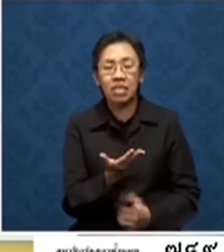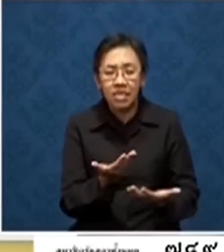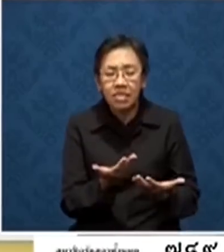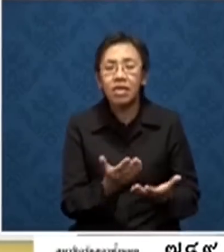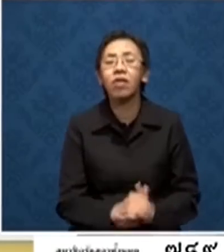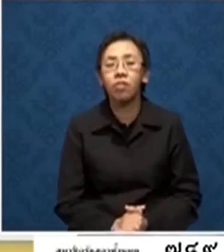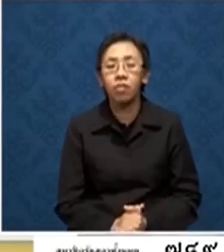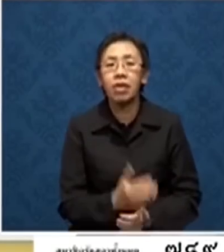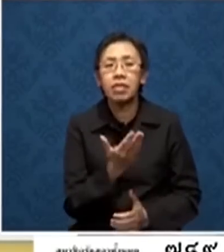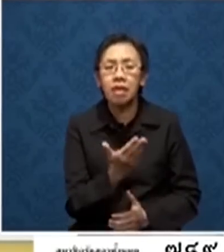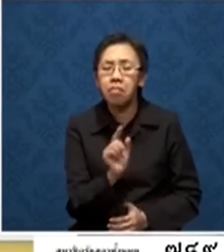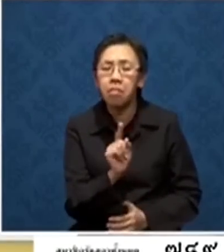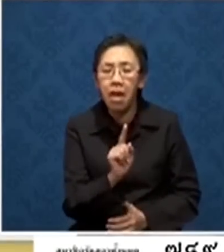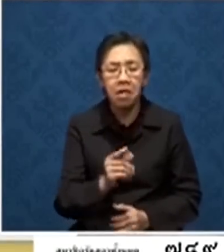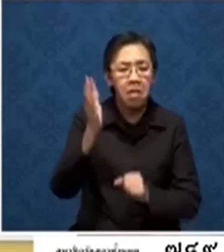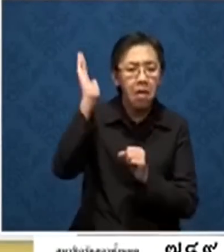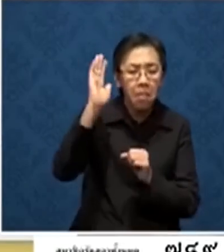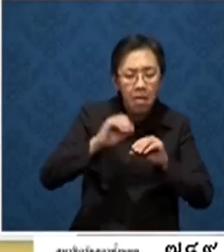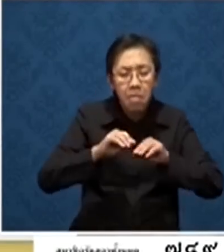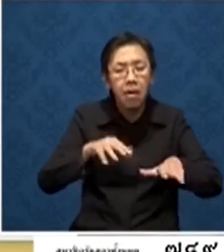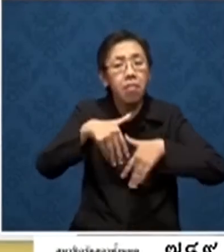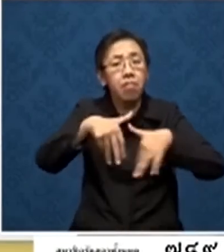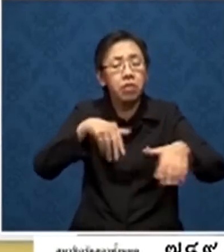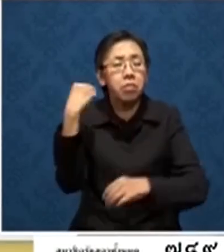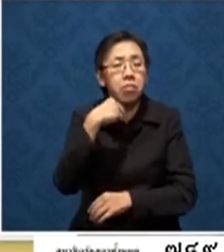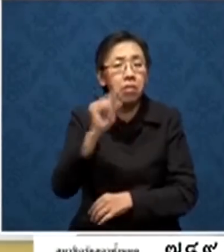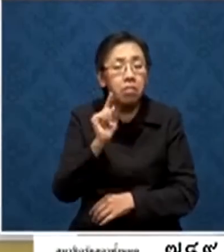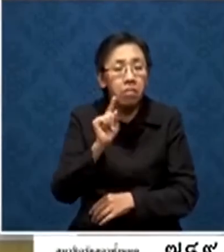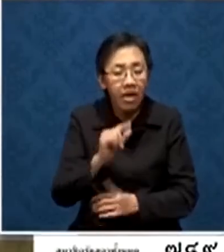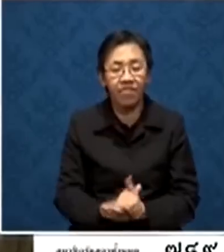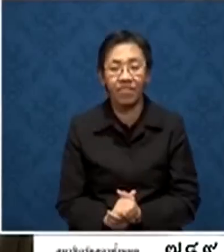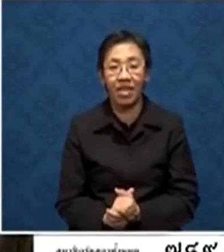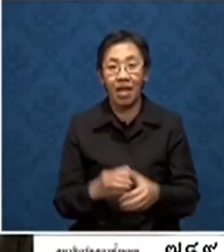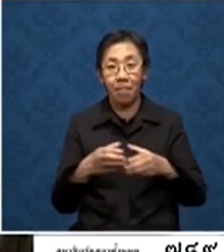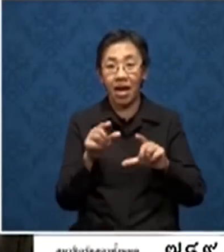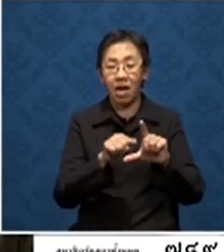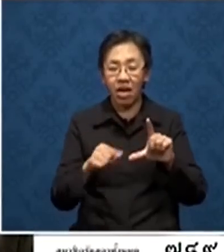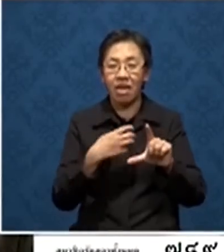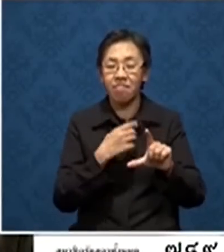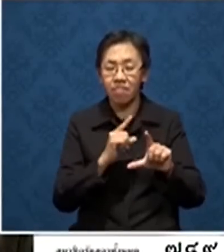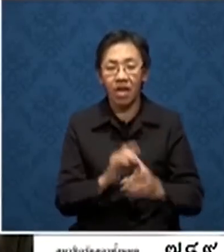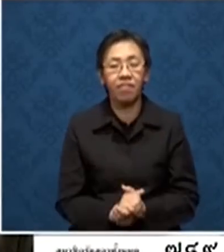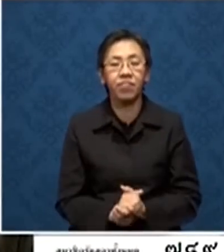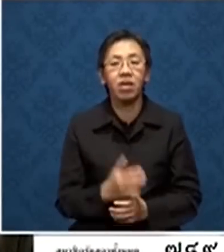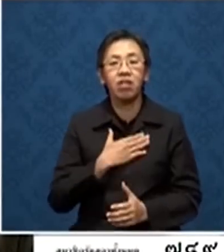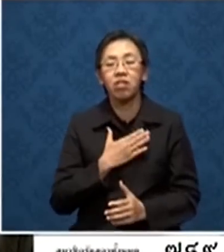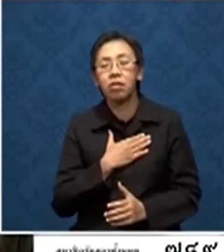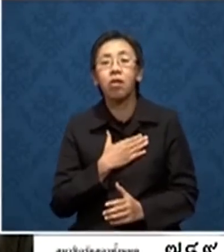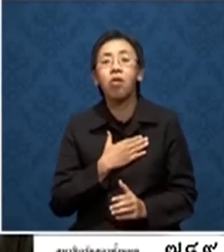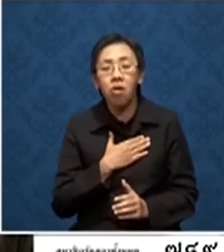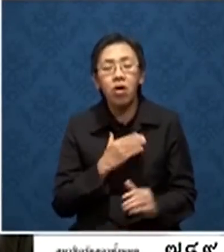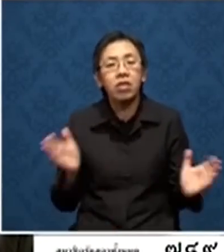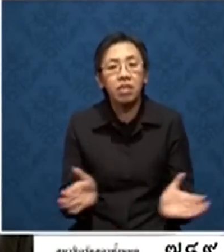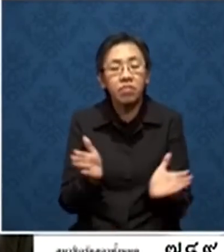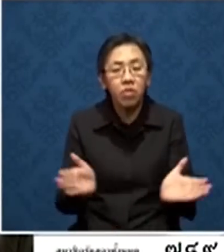ต่อสาธารณชนมาตลอดว่าจุดยืนสำคัญของพรรคก้าวไกลคือการละเมิดการสนับสนุนส่ง